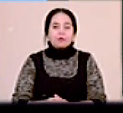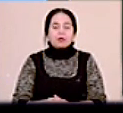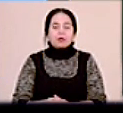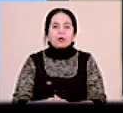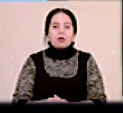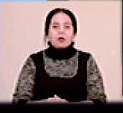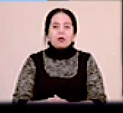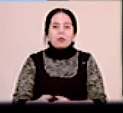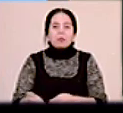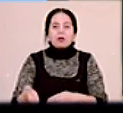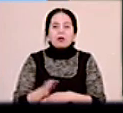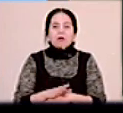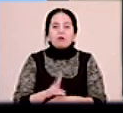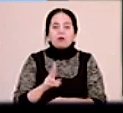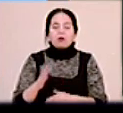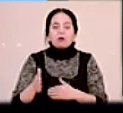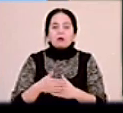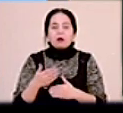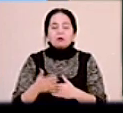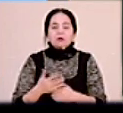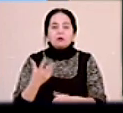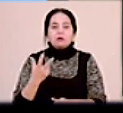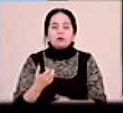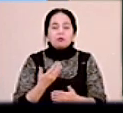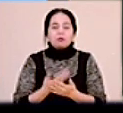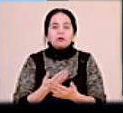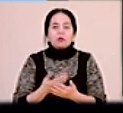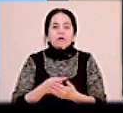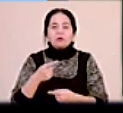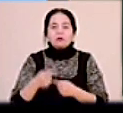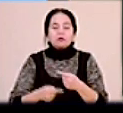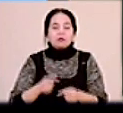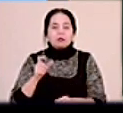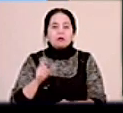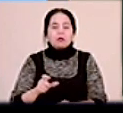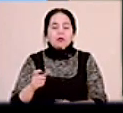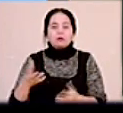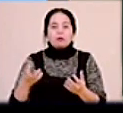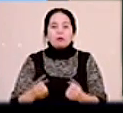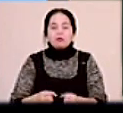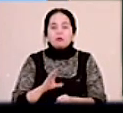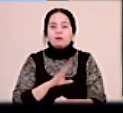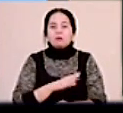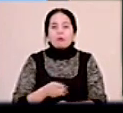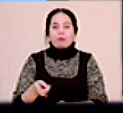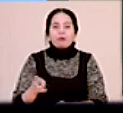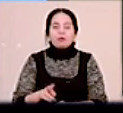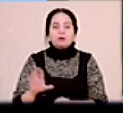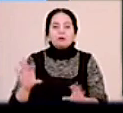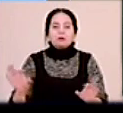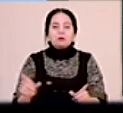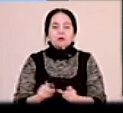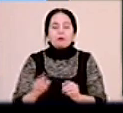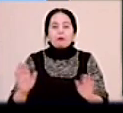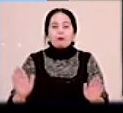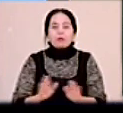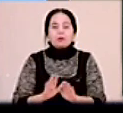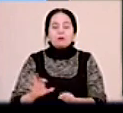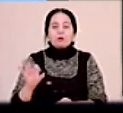Приговоренные к казни 30 представителей знати приняли смерть с песнями о